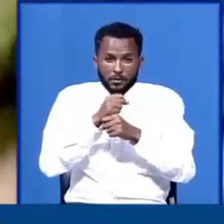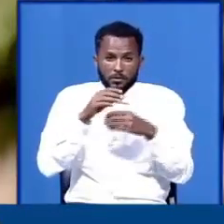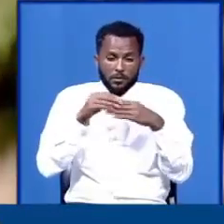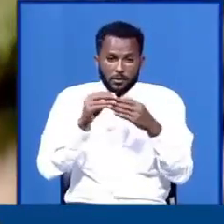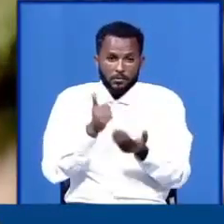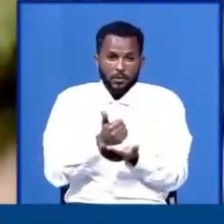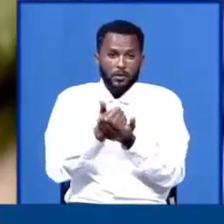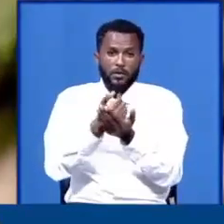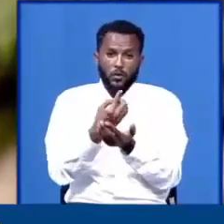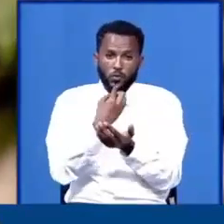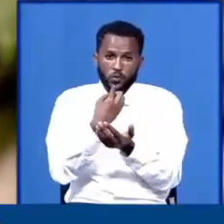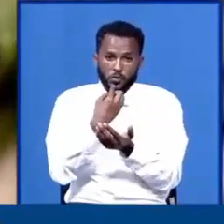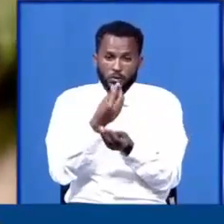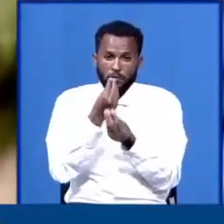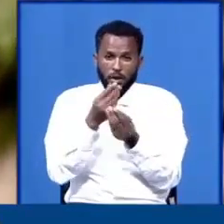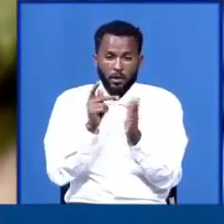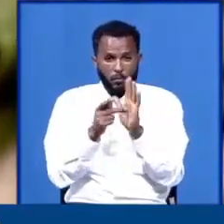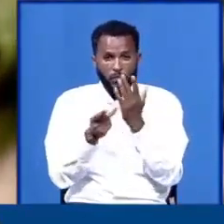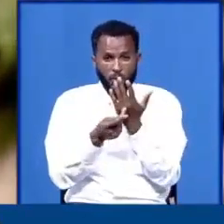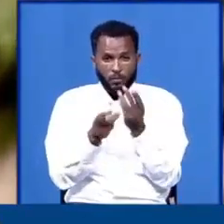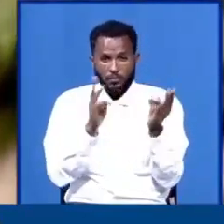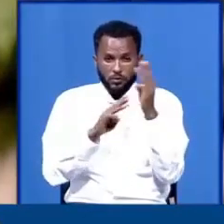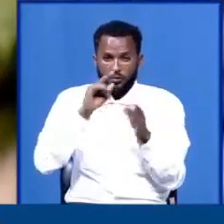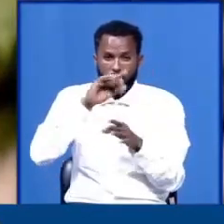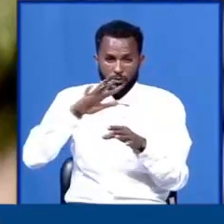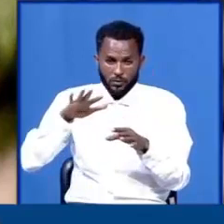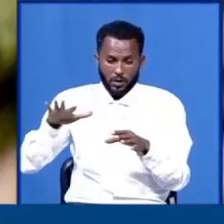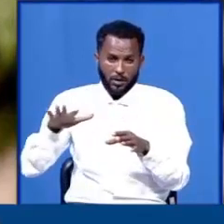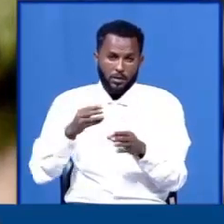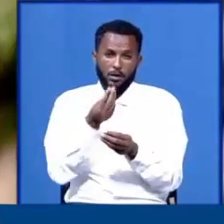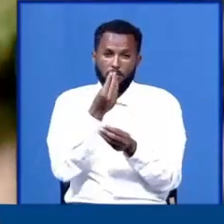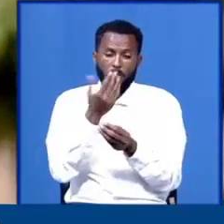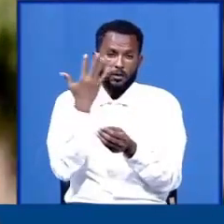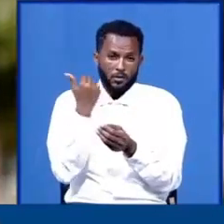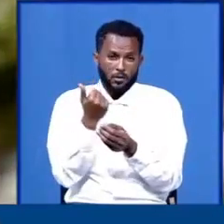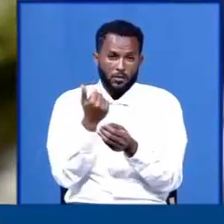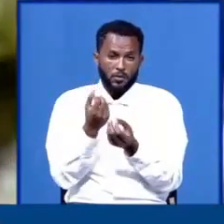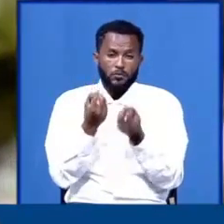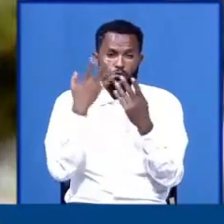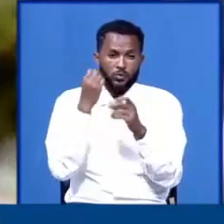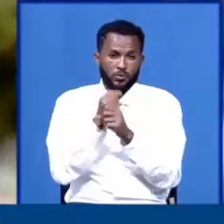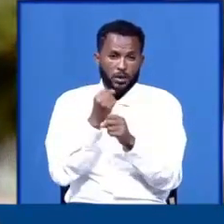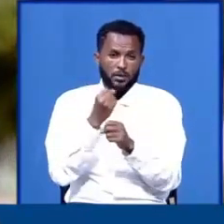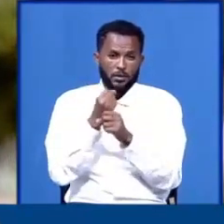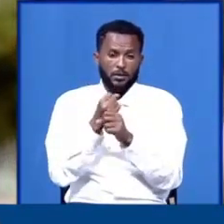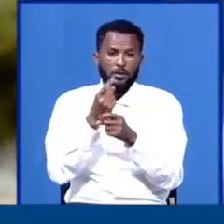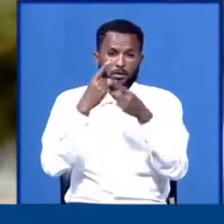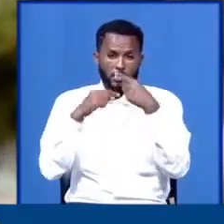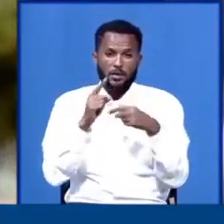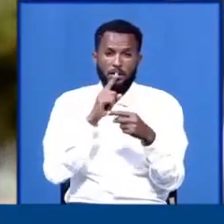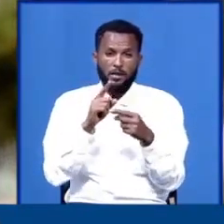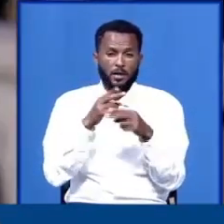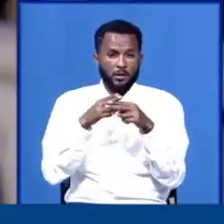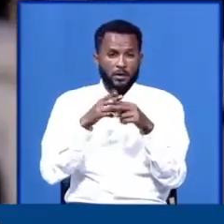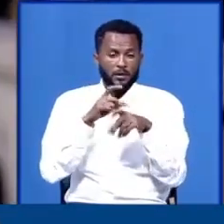ምሕጋዝ ቁርሲ ናይ ምብላዕ ፕሮግራም ነይሩ። ተፀገሙ ህፃውንቲ ቁርሲ ናይ ምብላዕ ፕሮግራም ነይሩ። ብቻ ብዙሕ ስራሕቲ ናይ ስራሕቲ መፅያ ኣብዛ